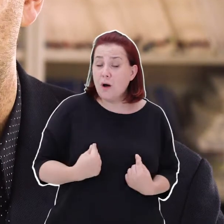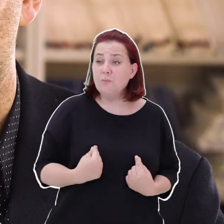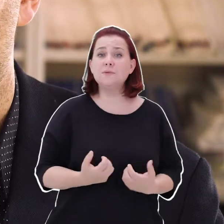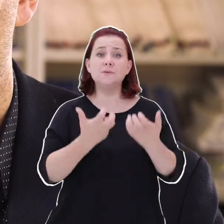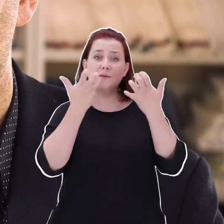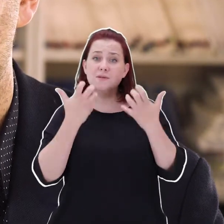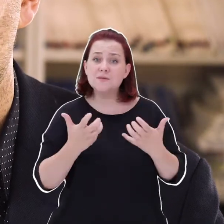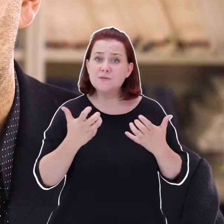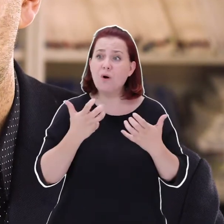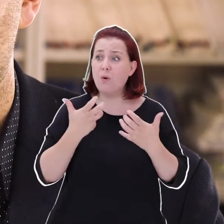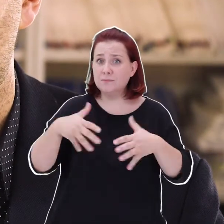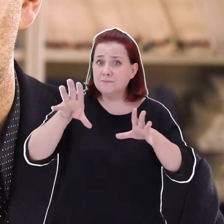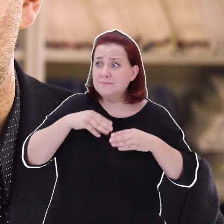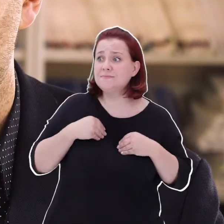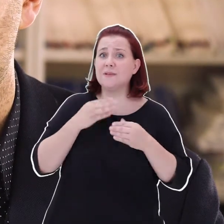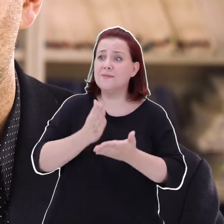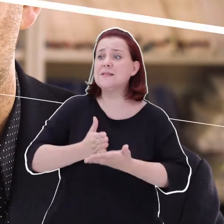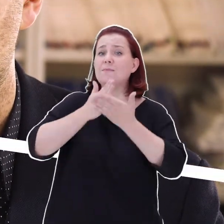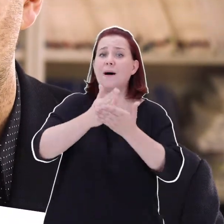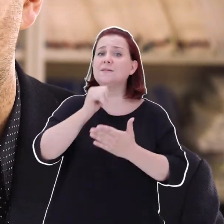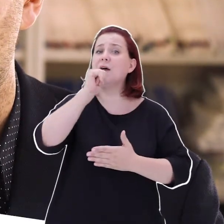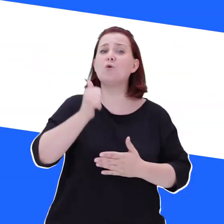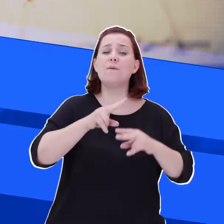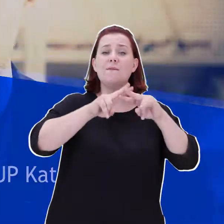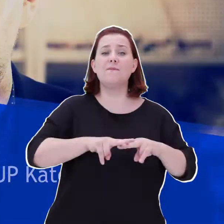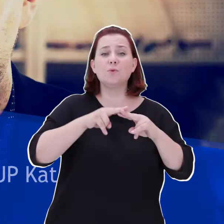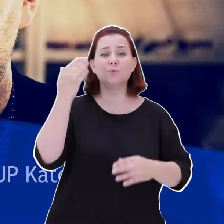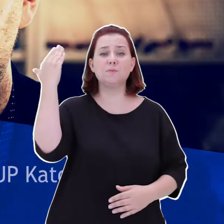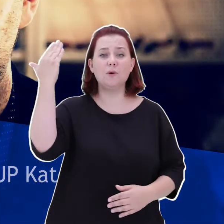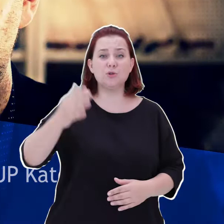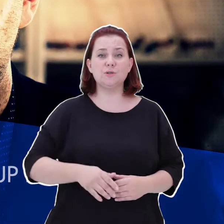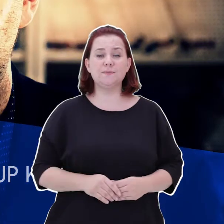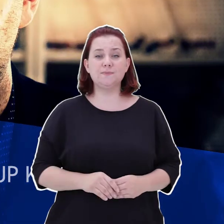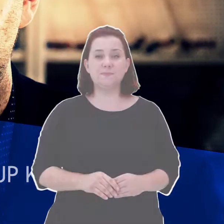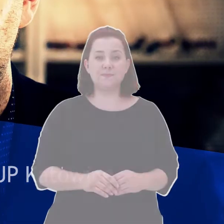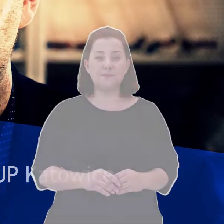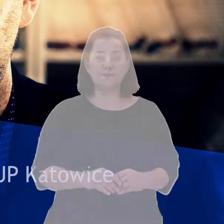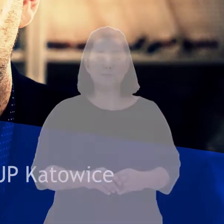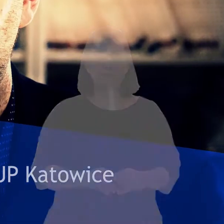zainteresowane otrzymaniem wsparcia z Europejskiego Funduszu Społecznego.